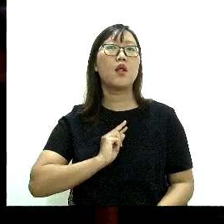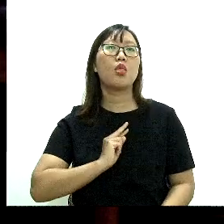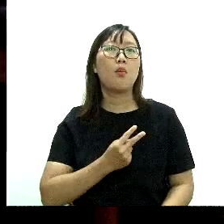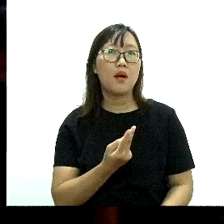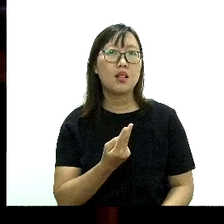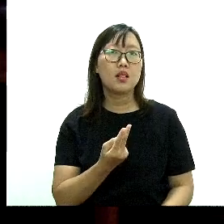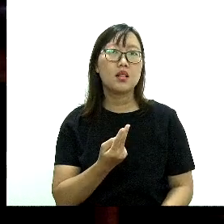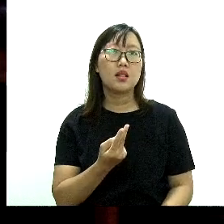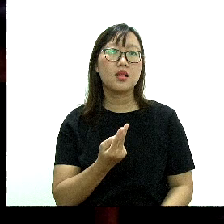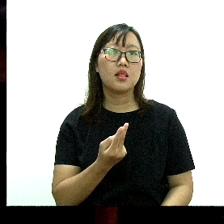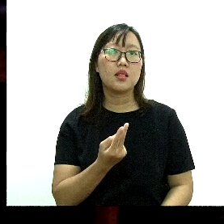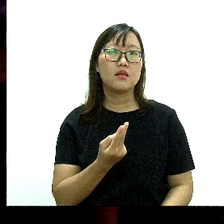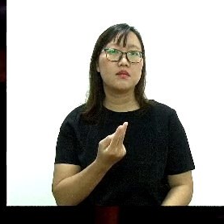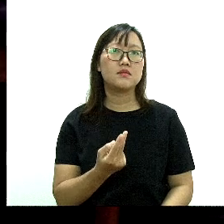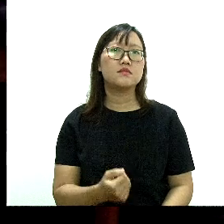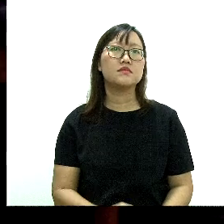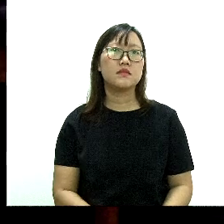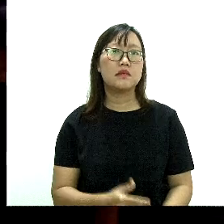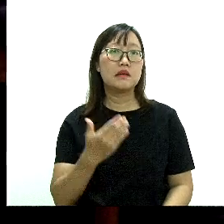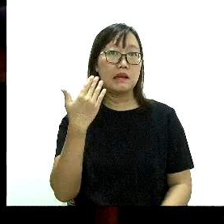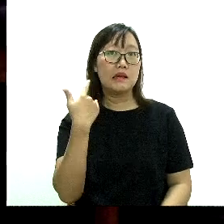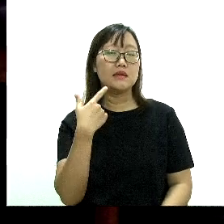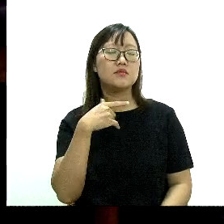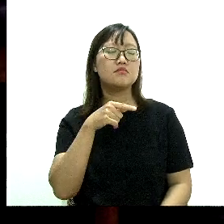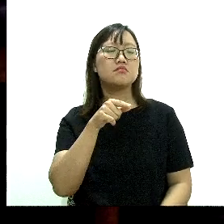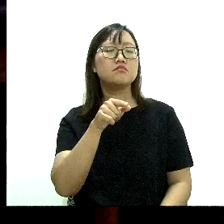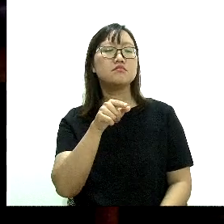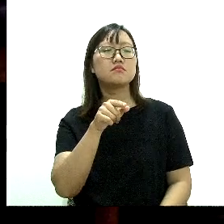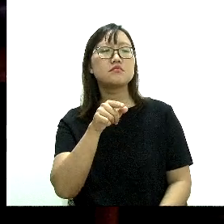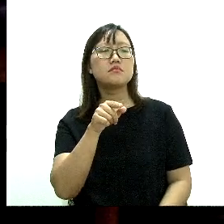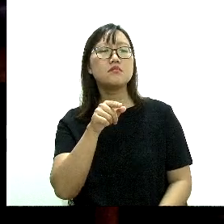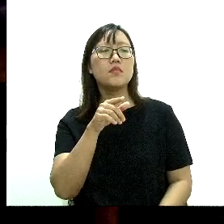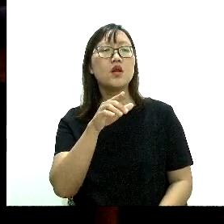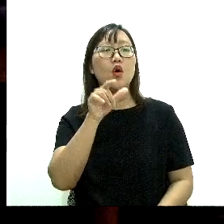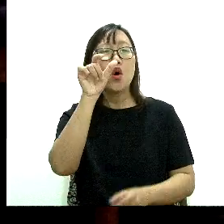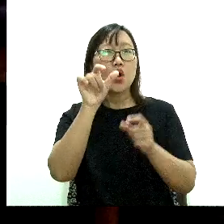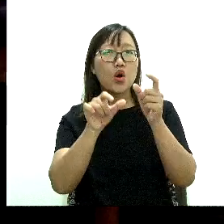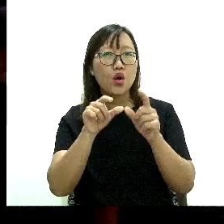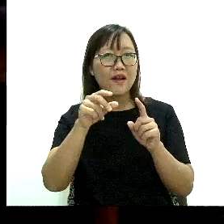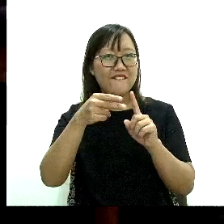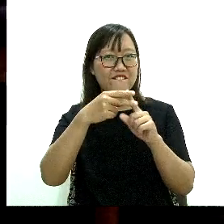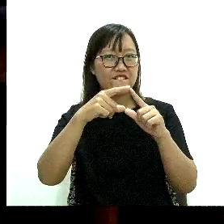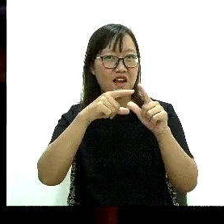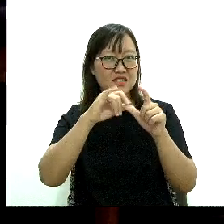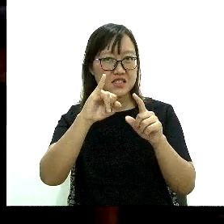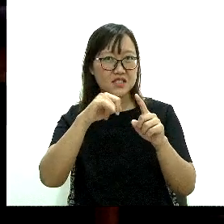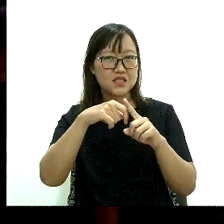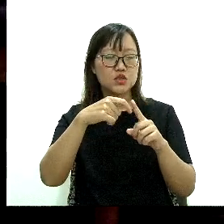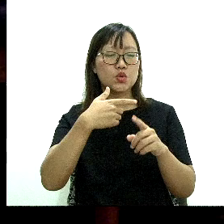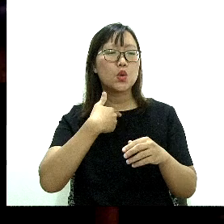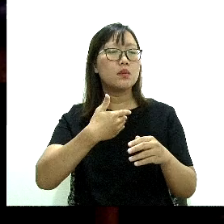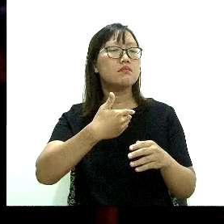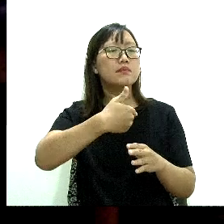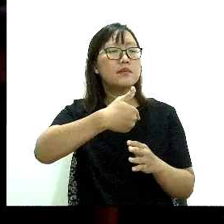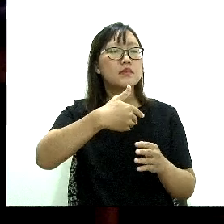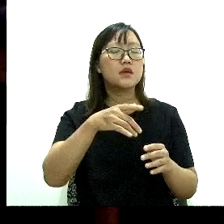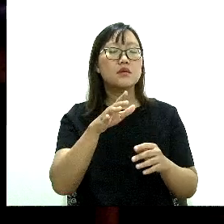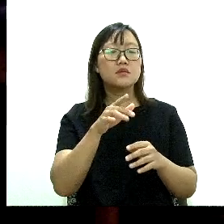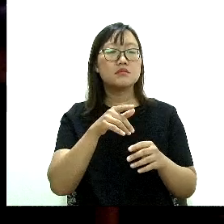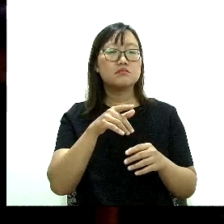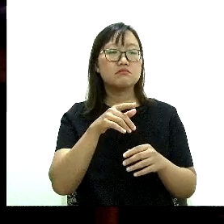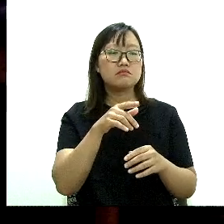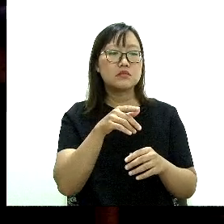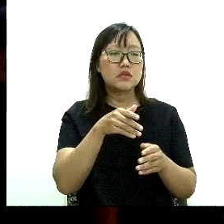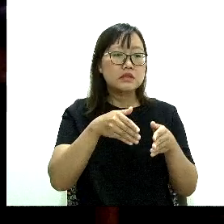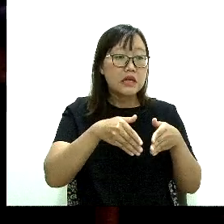fasik meninggalkan jalannya. Dan untuk ikut serta membangun kerajaan Allah di dunia, agar